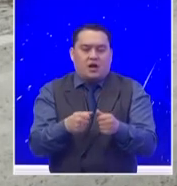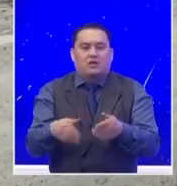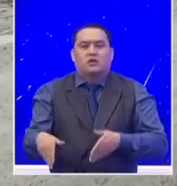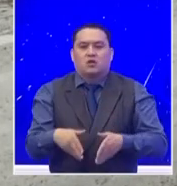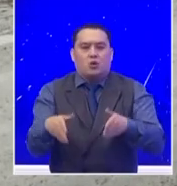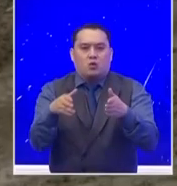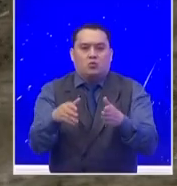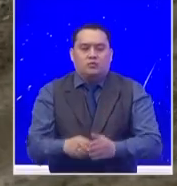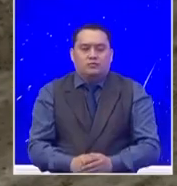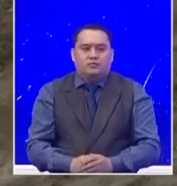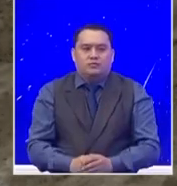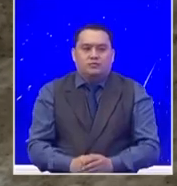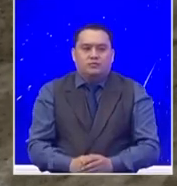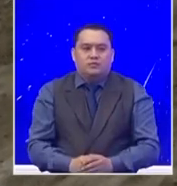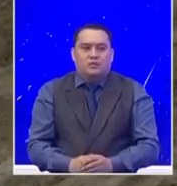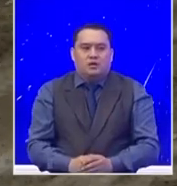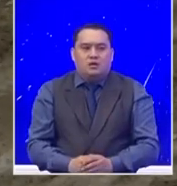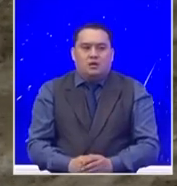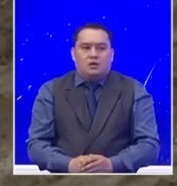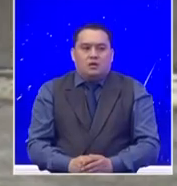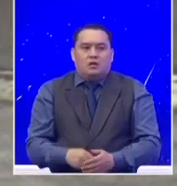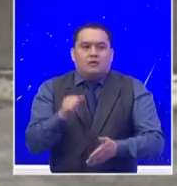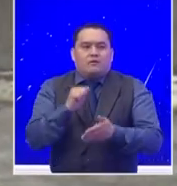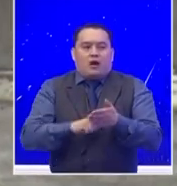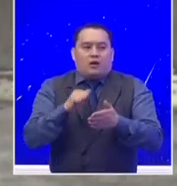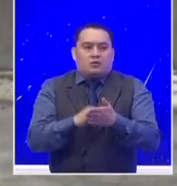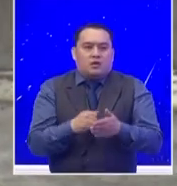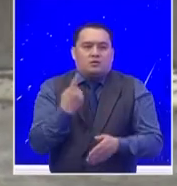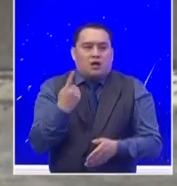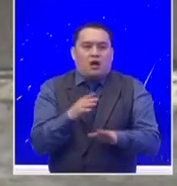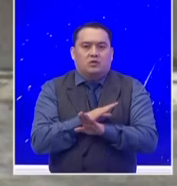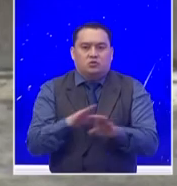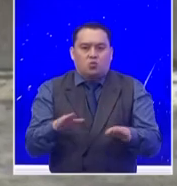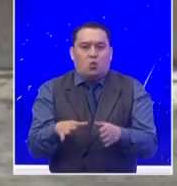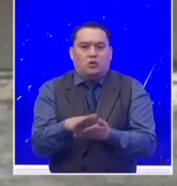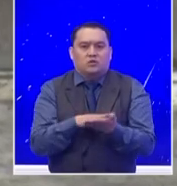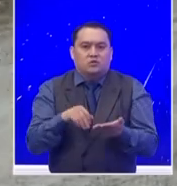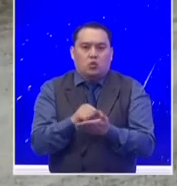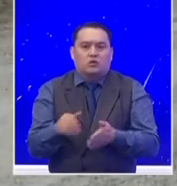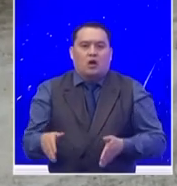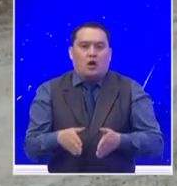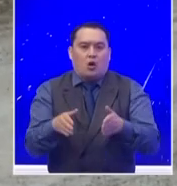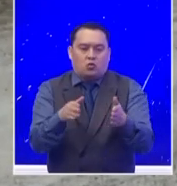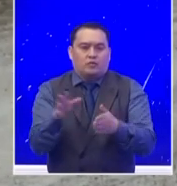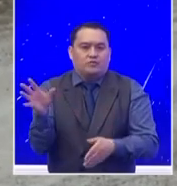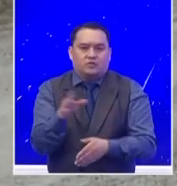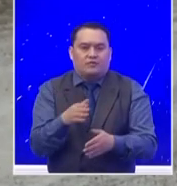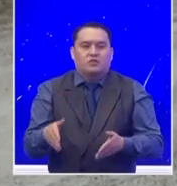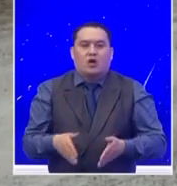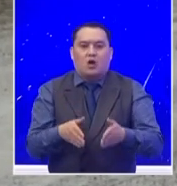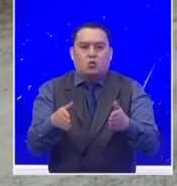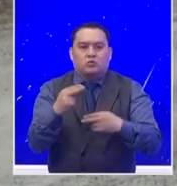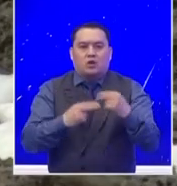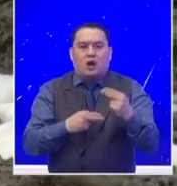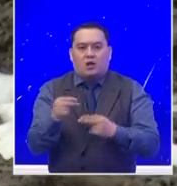дорогу. Однако это не единственный фактор, влияющий на преждевременный износ дорожного полотна и амортизацию автомобилей. Так,